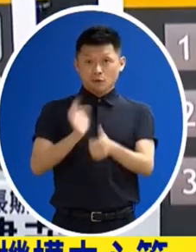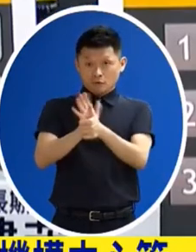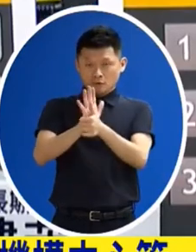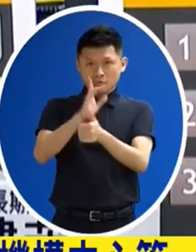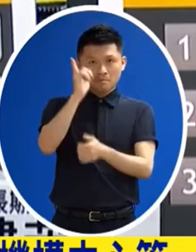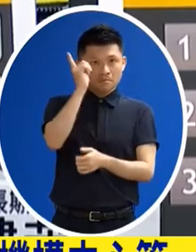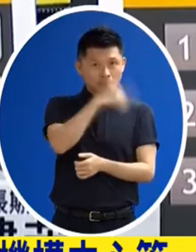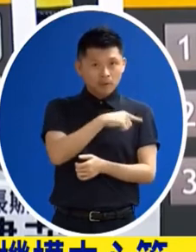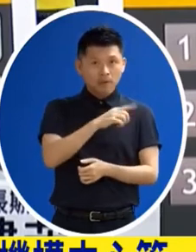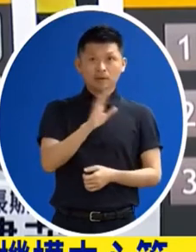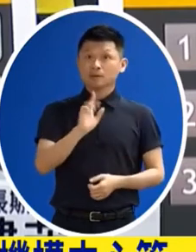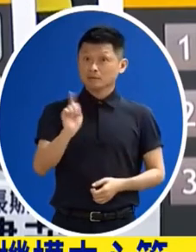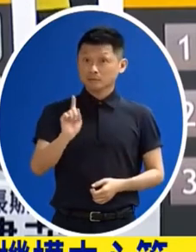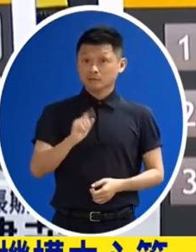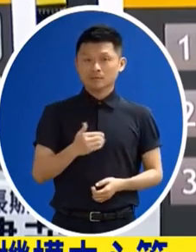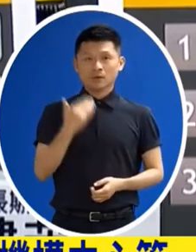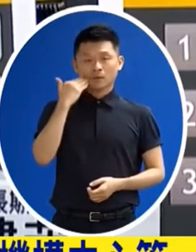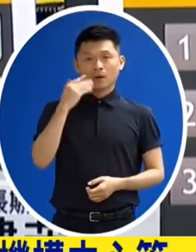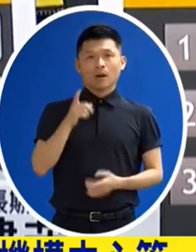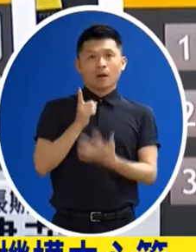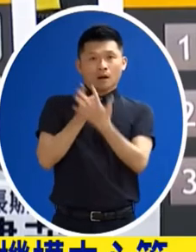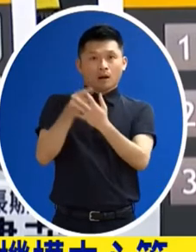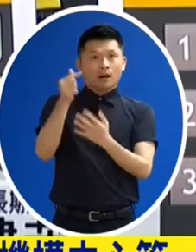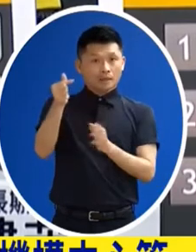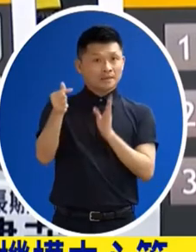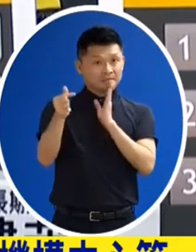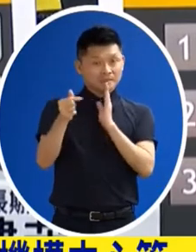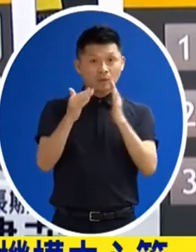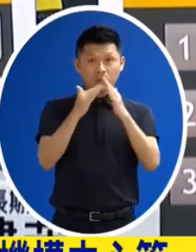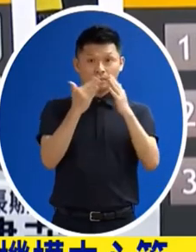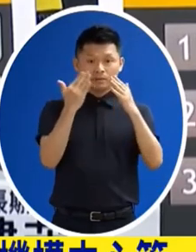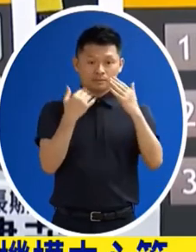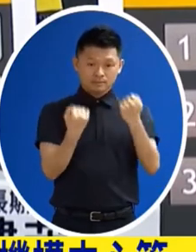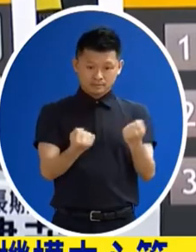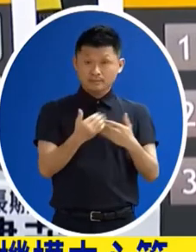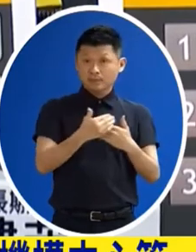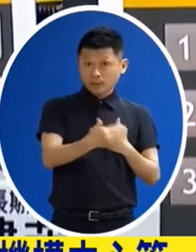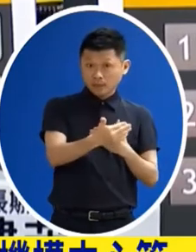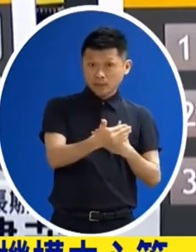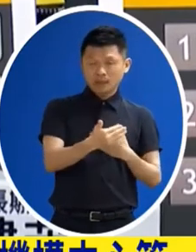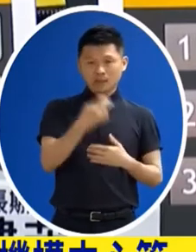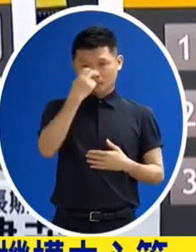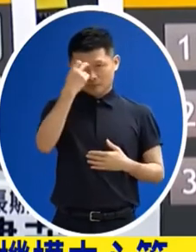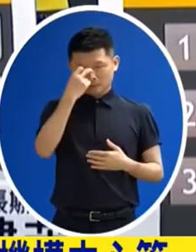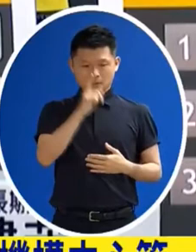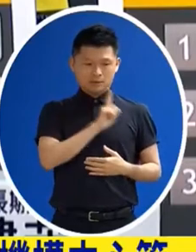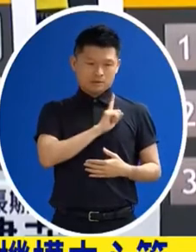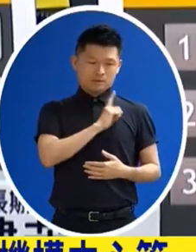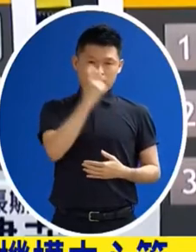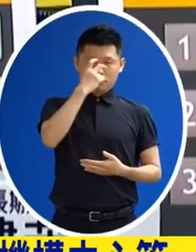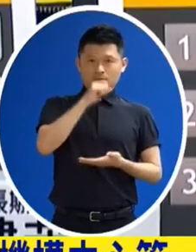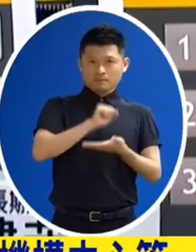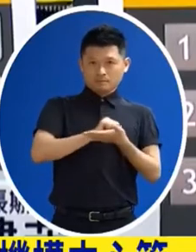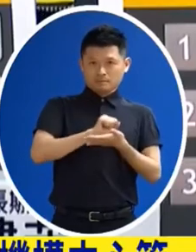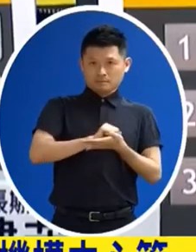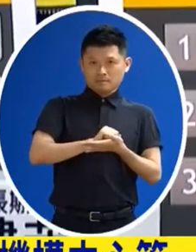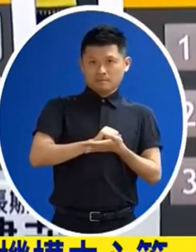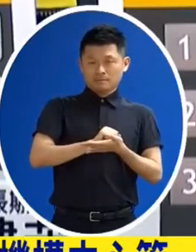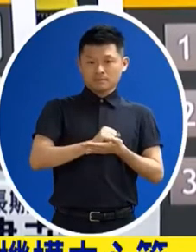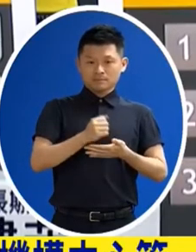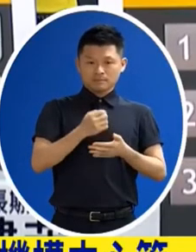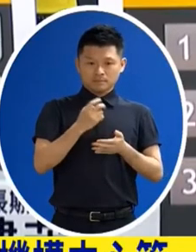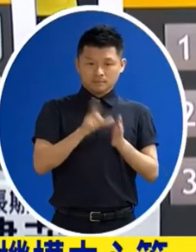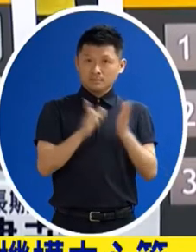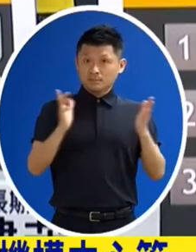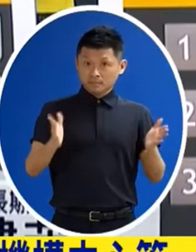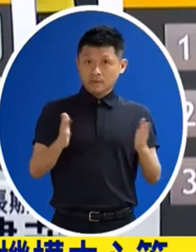受服务的样态有一旦是确诊或者是居家隔离居家检疫自主健康管理期间，那或